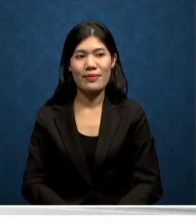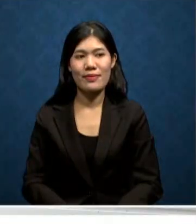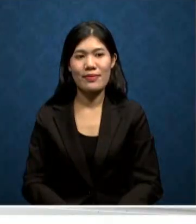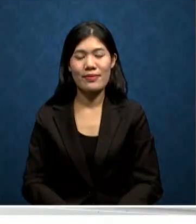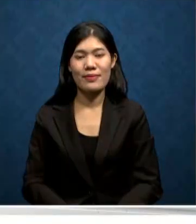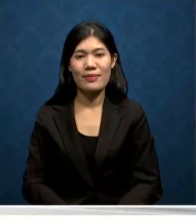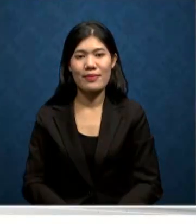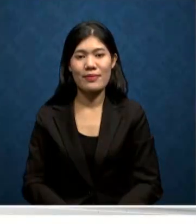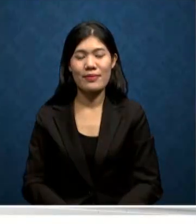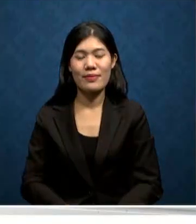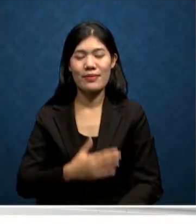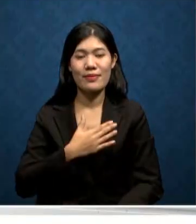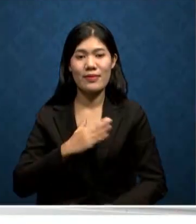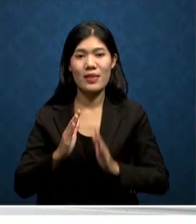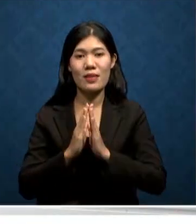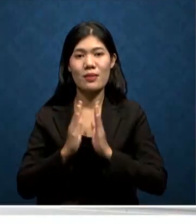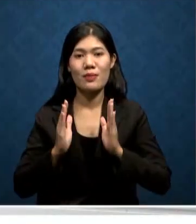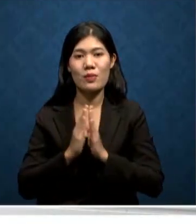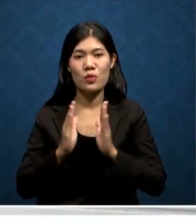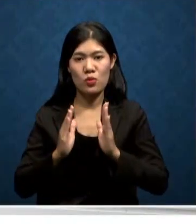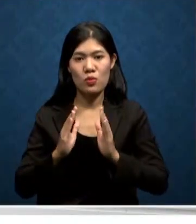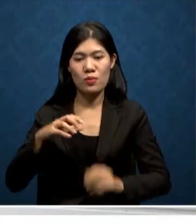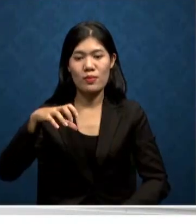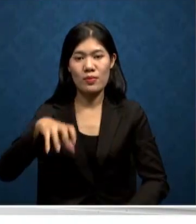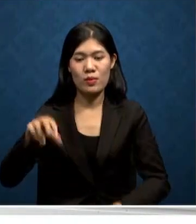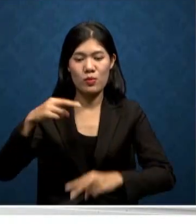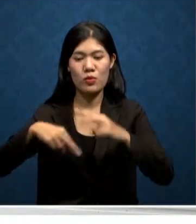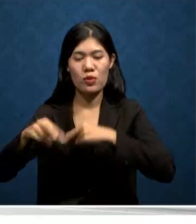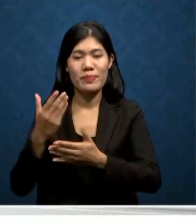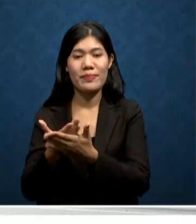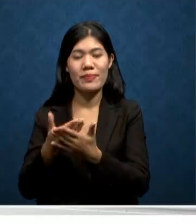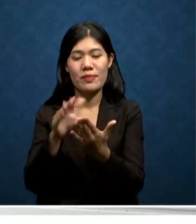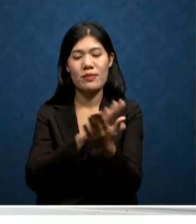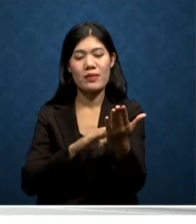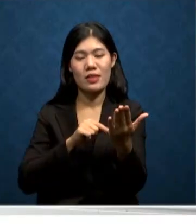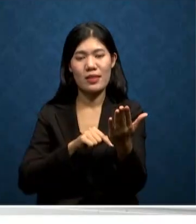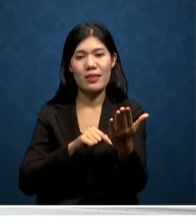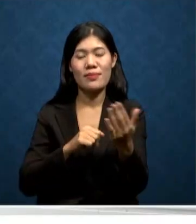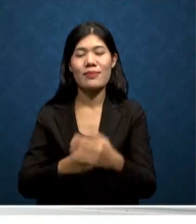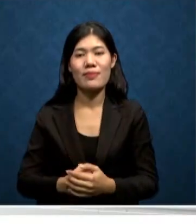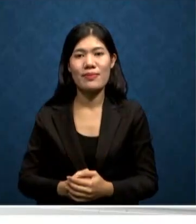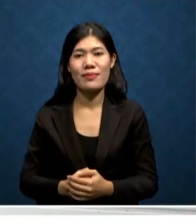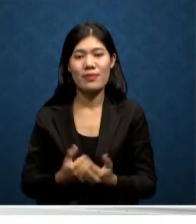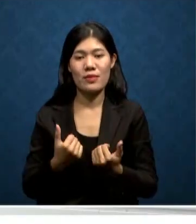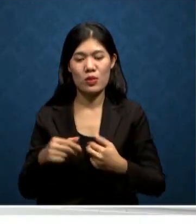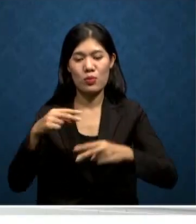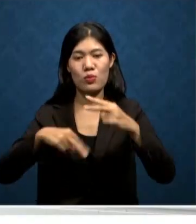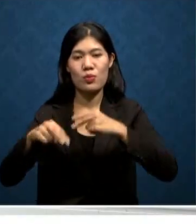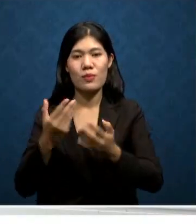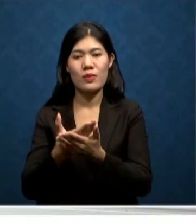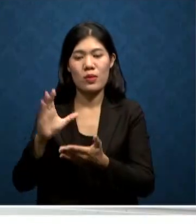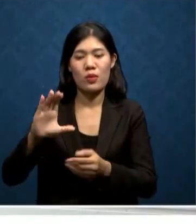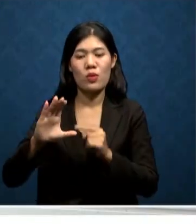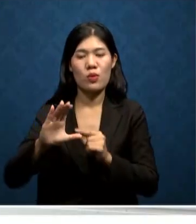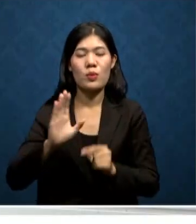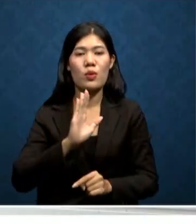อื่นผมก็ต้องขอขอบคุณสำนักงานตรวจเงินแผ่นดินที่ให้ความกรุณาในการตรวจสอบงบการเงิน